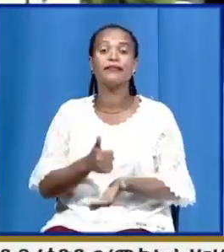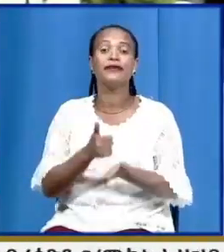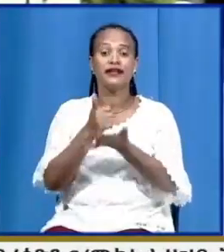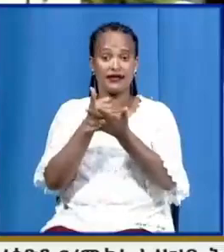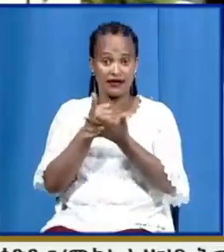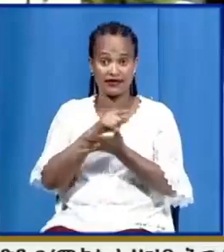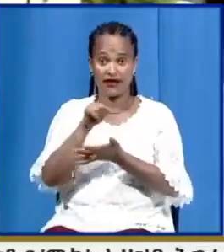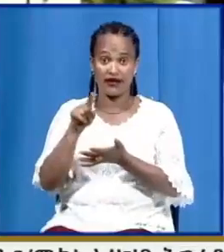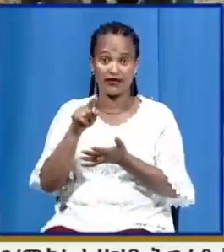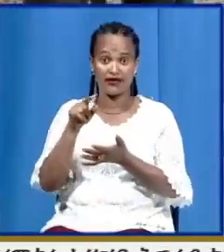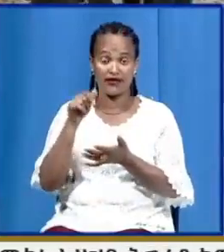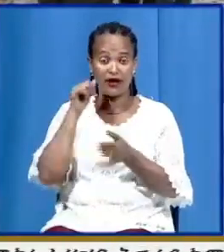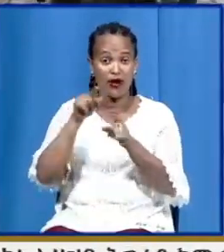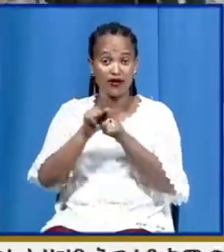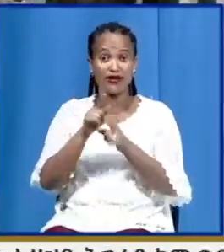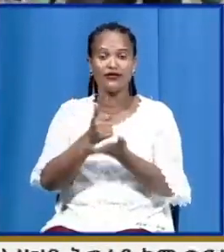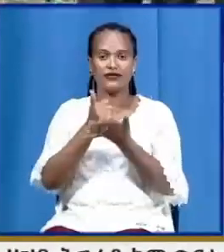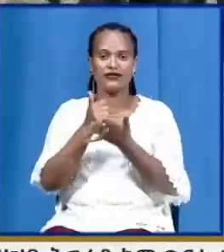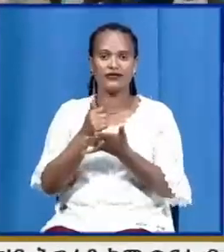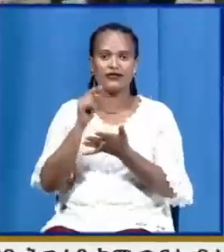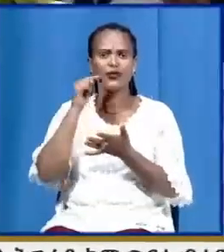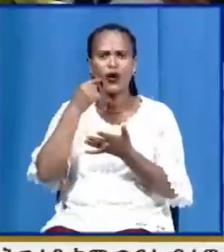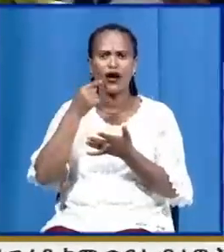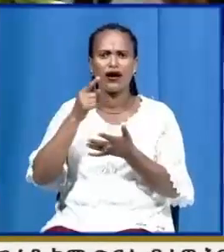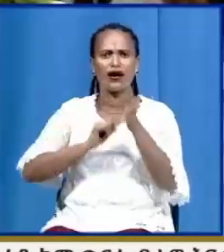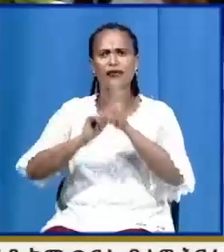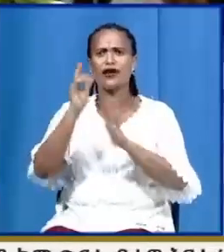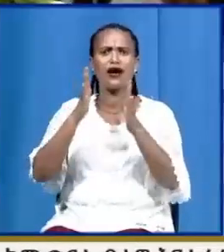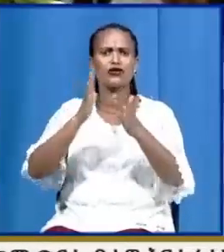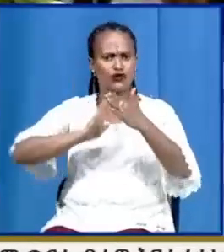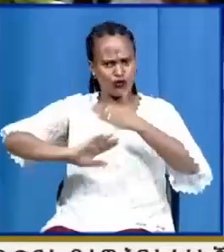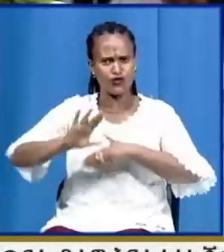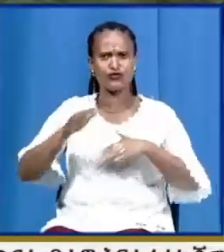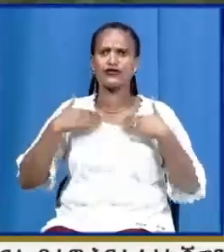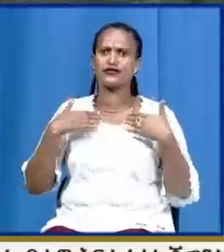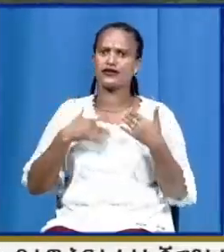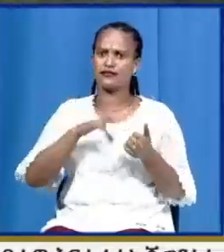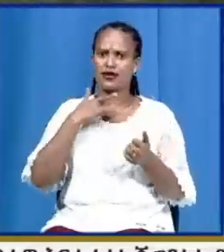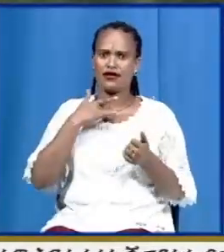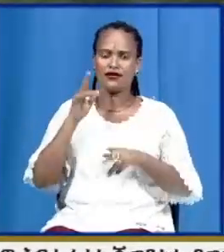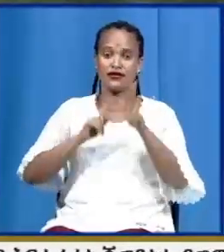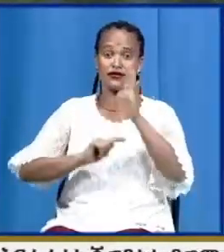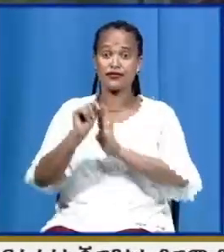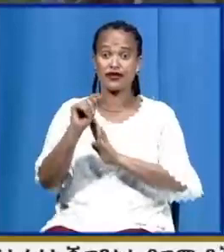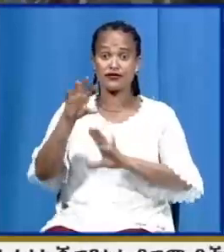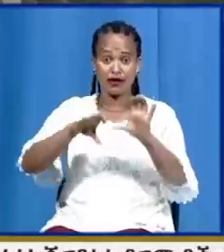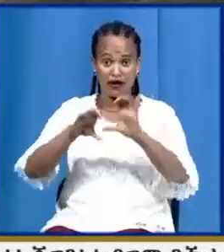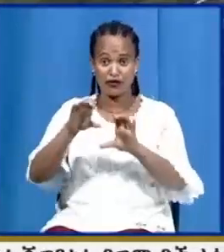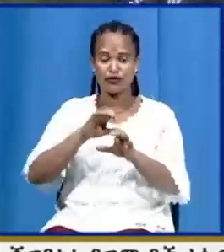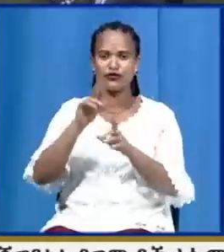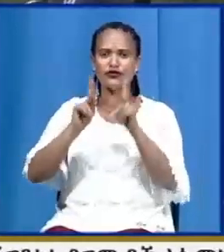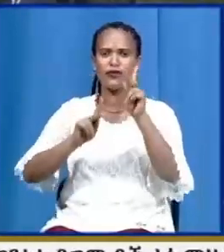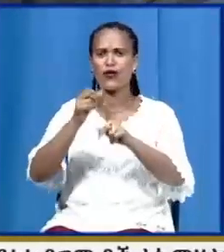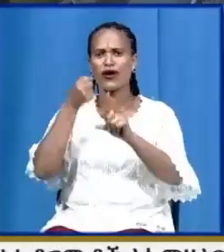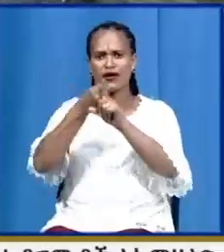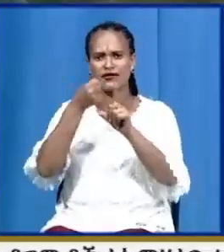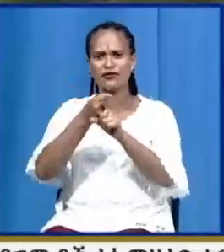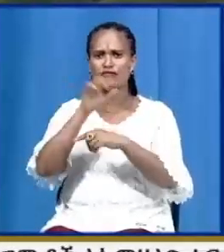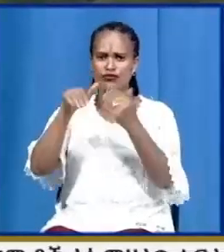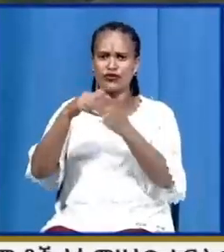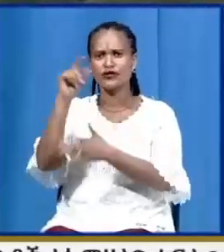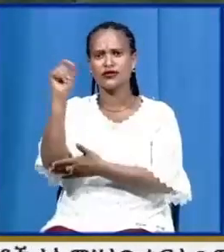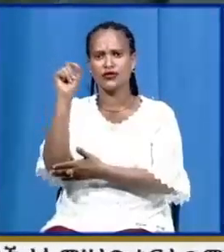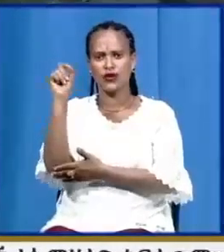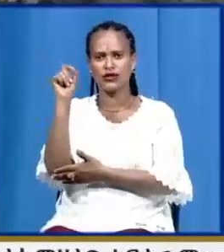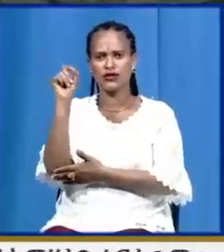ምሕጋዝኒ ንኣተን ብዝብልና ምባግድ ኳዕ ካብ ትጋር ተወገድ ክነብር ደስታ እዩ ዝስምዐኒ ህዝቢ ትግራይ ዘካይዶ ዘሎ ህዝባዊ ቃልሲ ብምሉእ